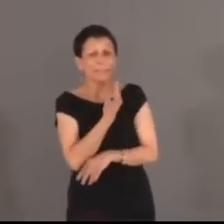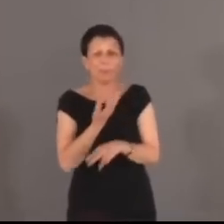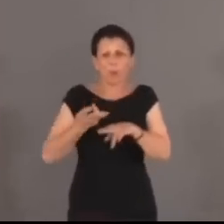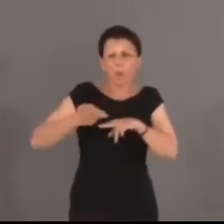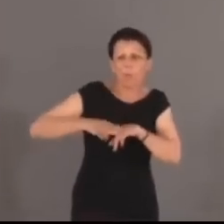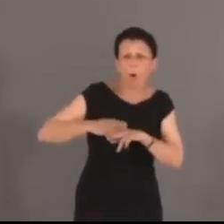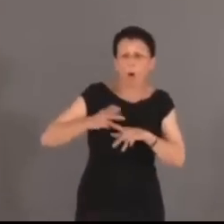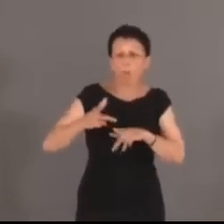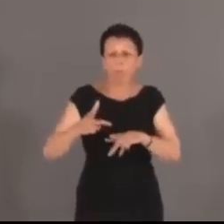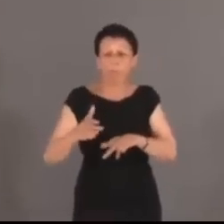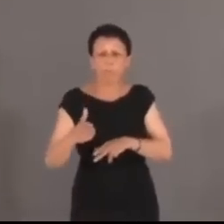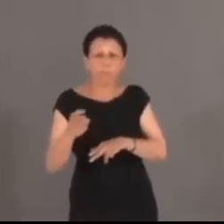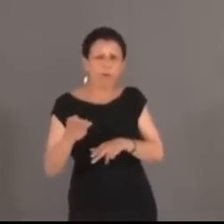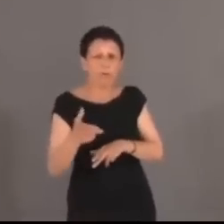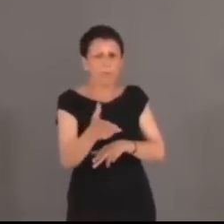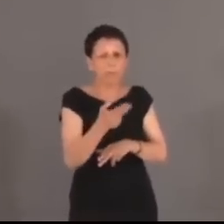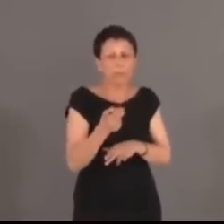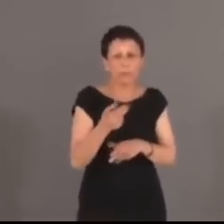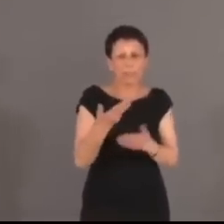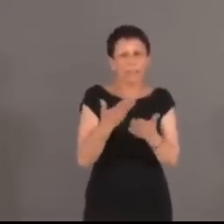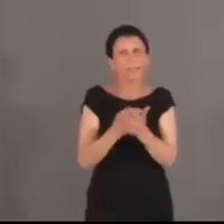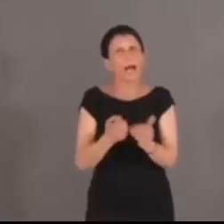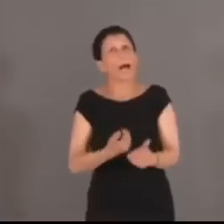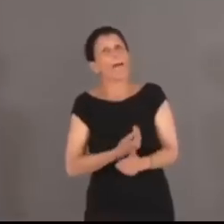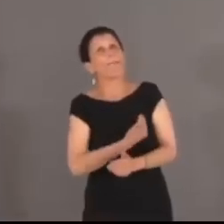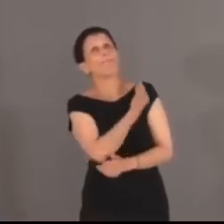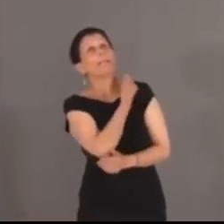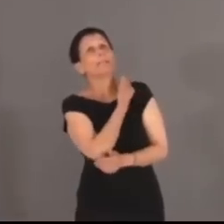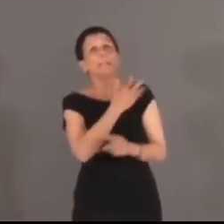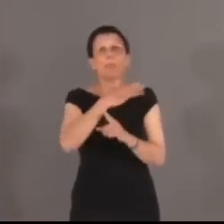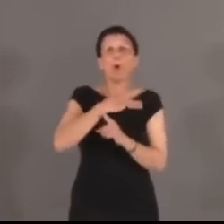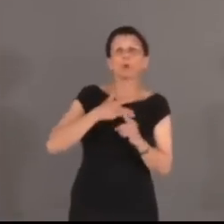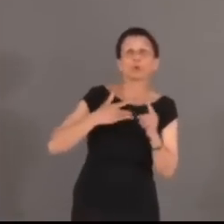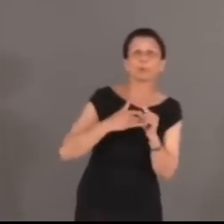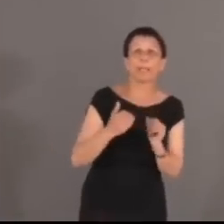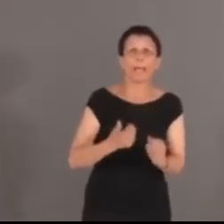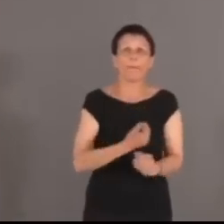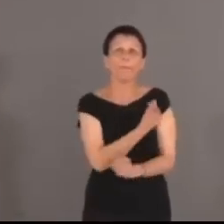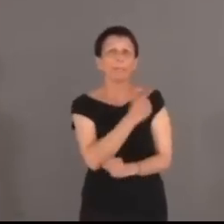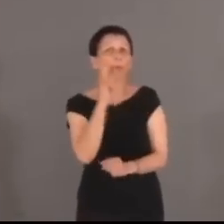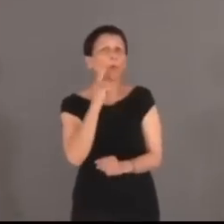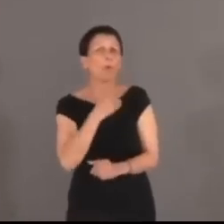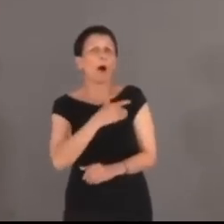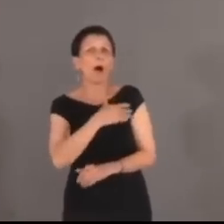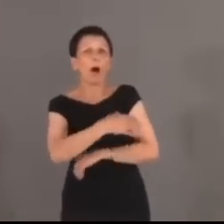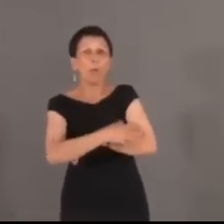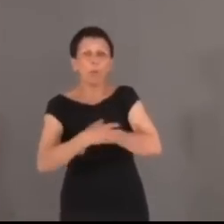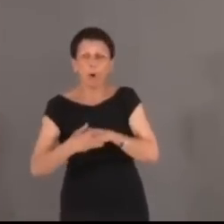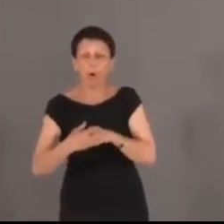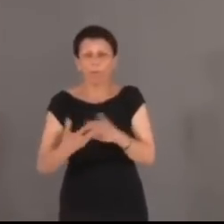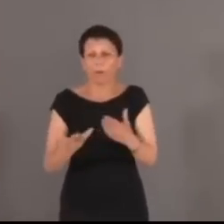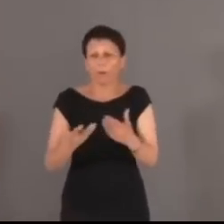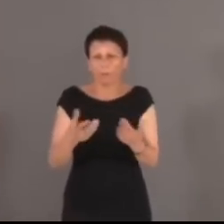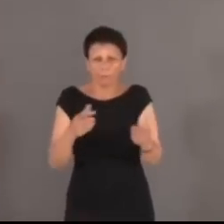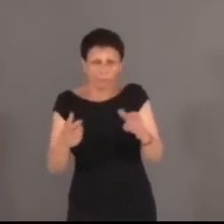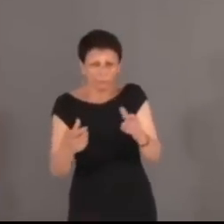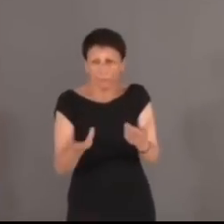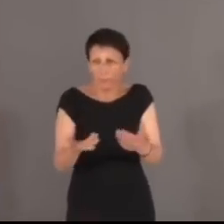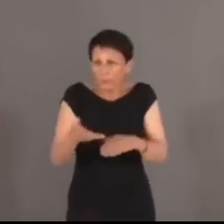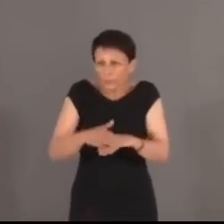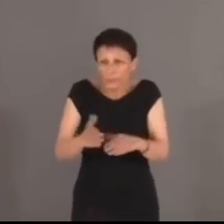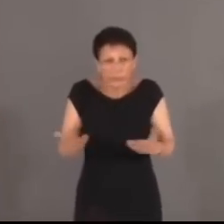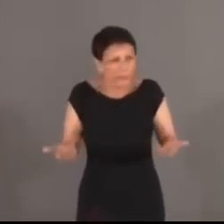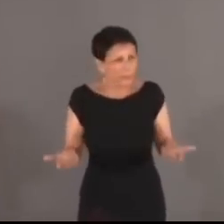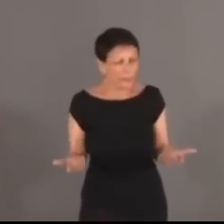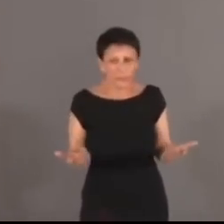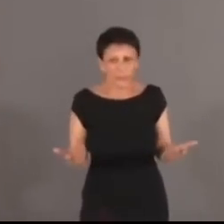compte comme étant des victimes de la société, de la pauvreté. Des victimes tout court. Des victimes tout court. Or,